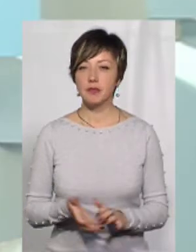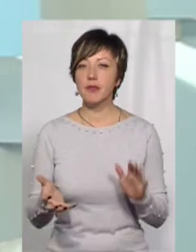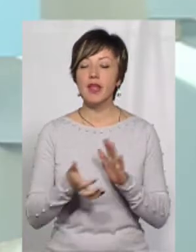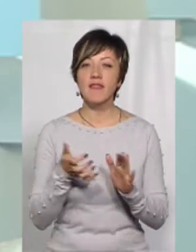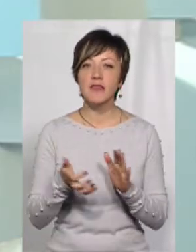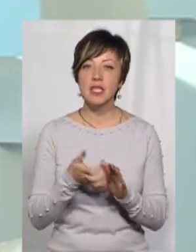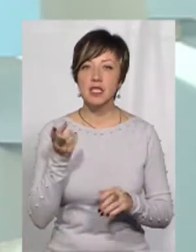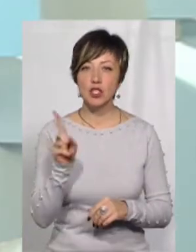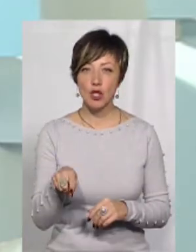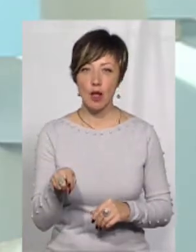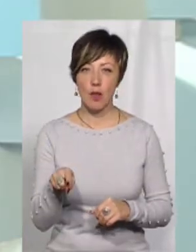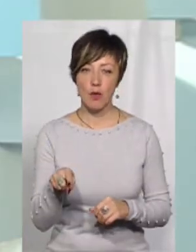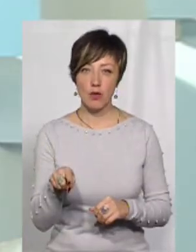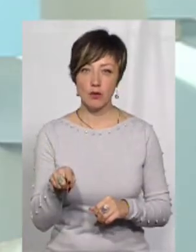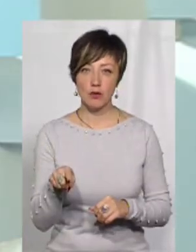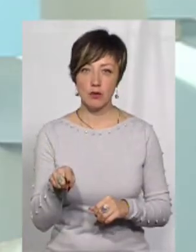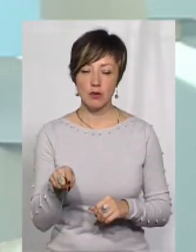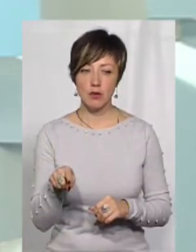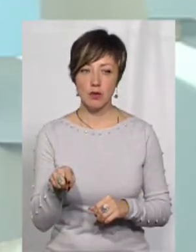Не вистачило,